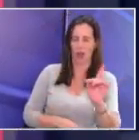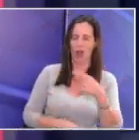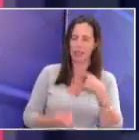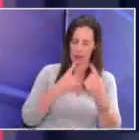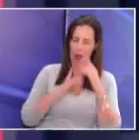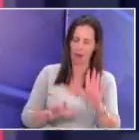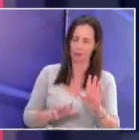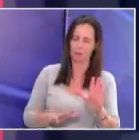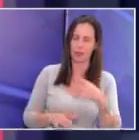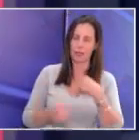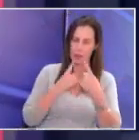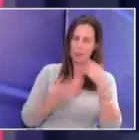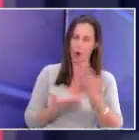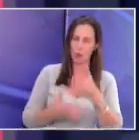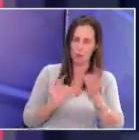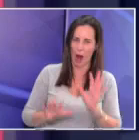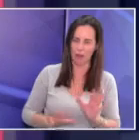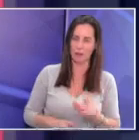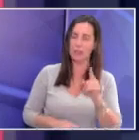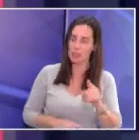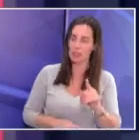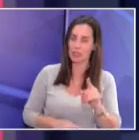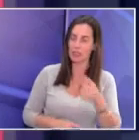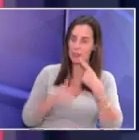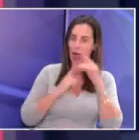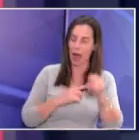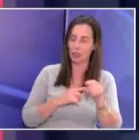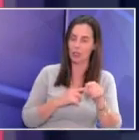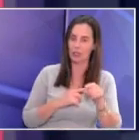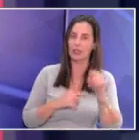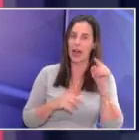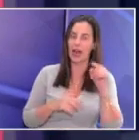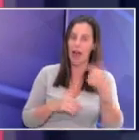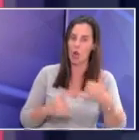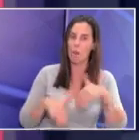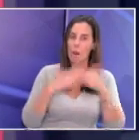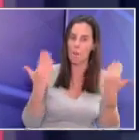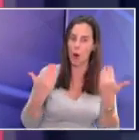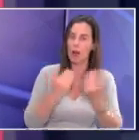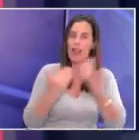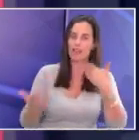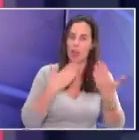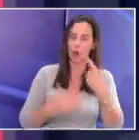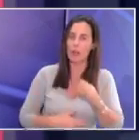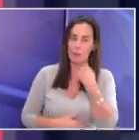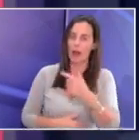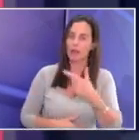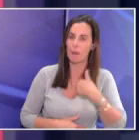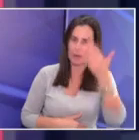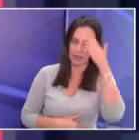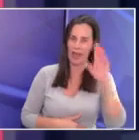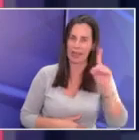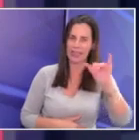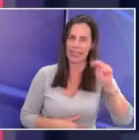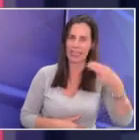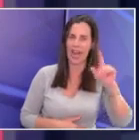שוחחתי עם היועץ המשפטי לממשלה. דרך אגב, שוחחתי איתו על זה הבוקר, לפני הדיון, ואמרתי לו, אני מכירה את דינה